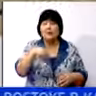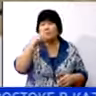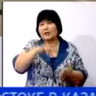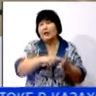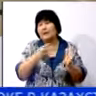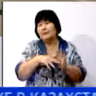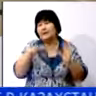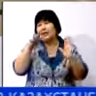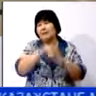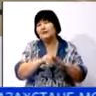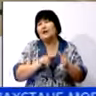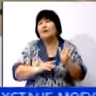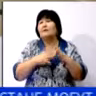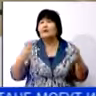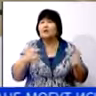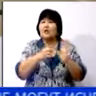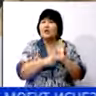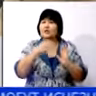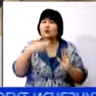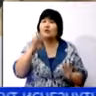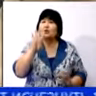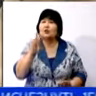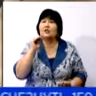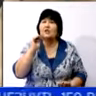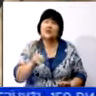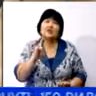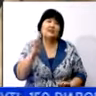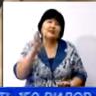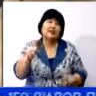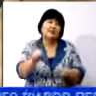планируется ввести в эксплуатацию свыше 644 тысяч квадратных метров жилья.